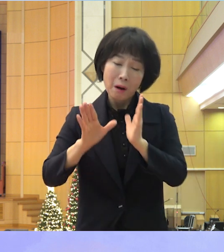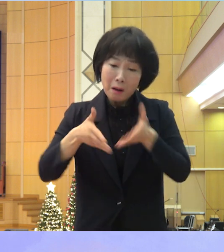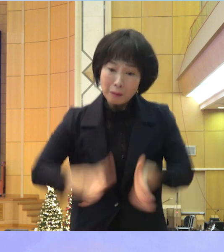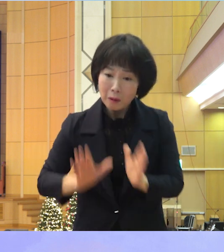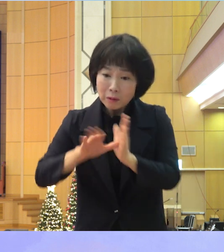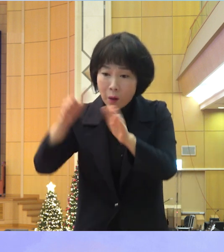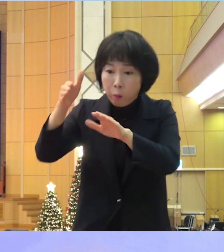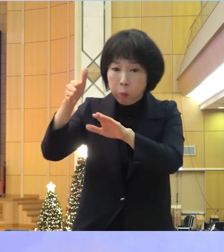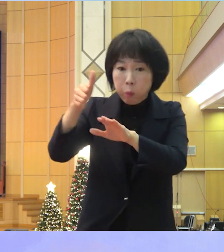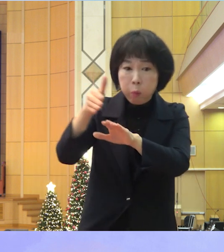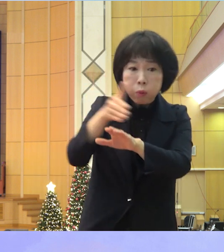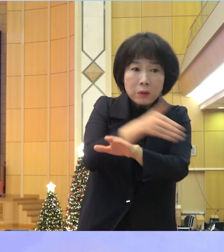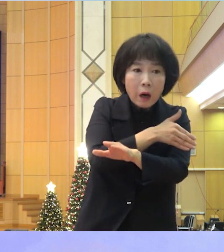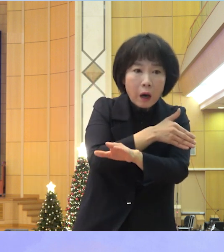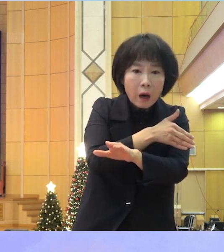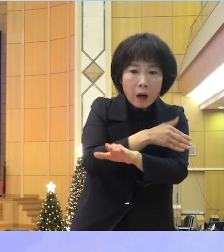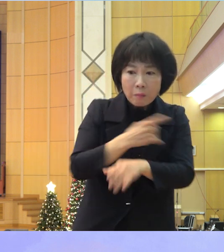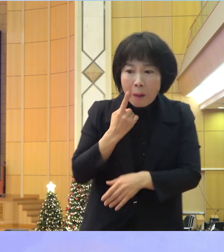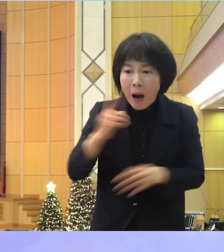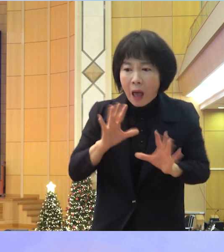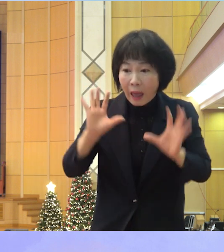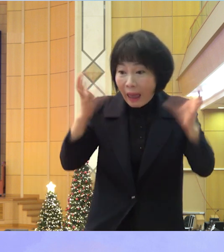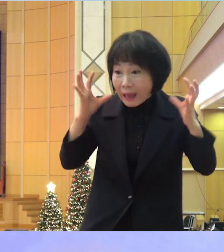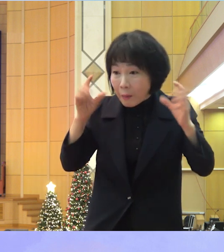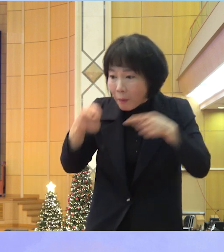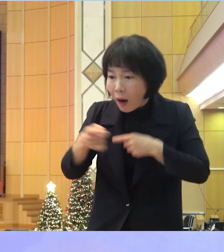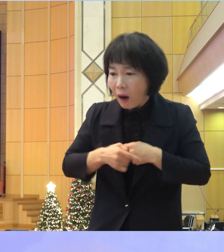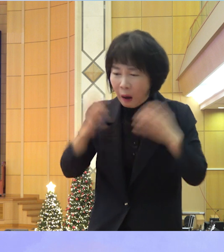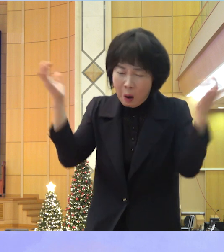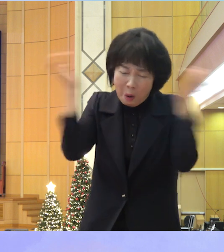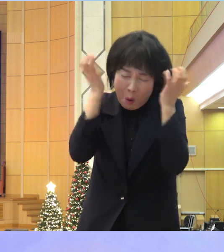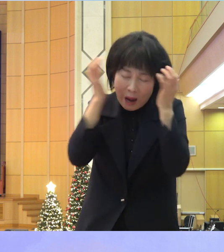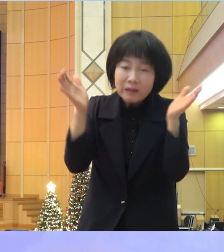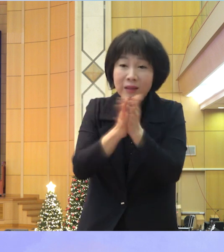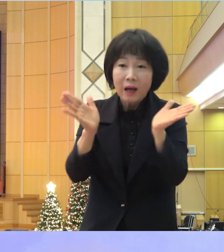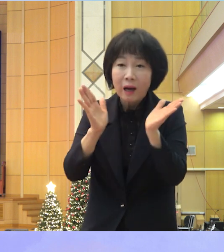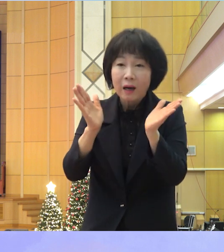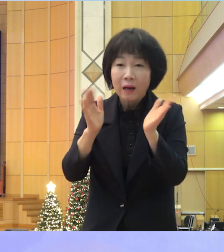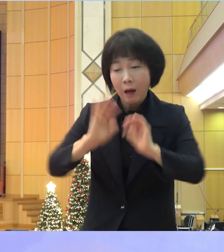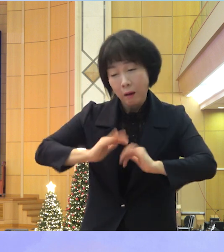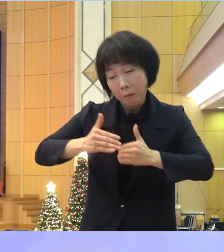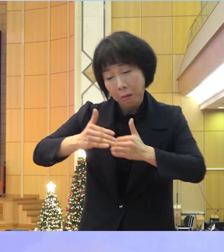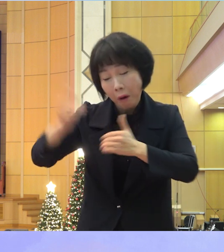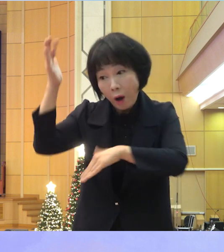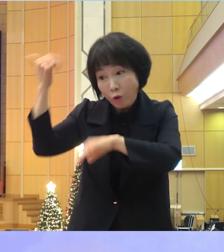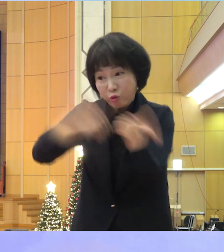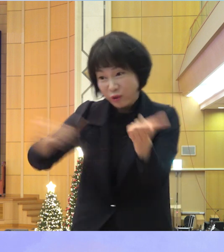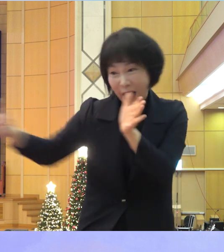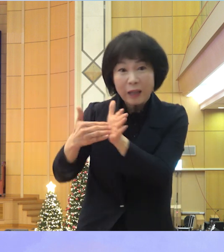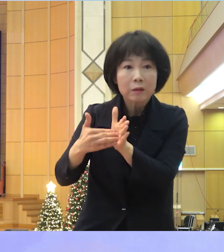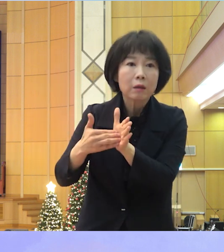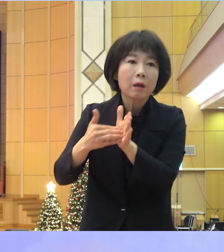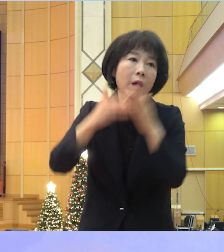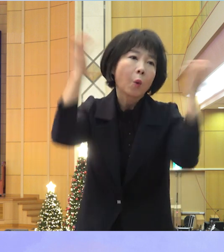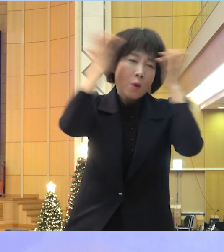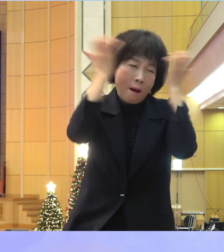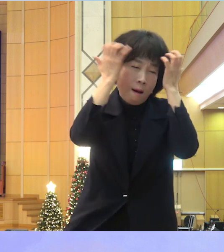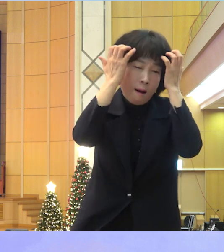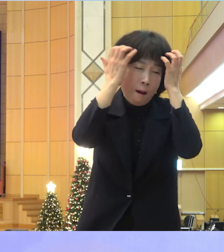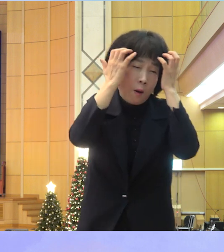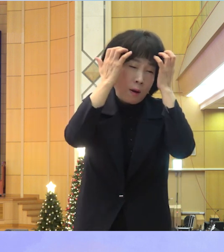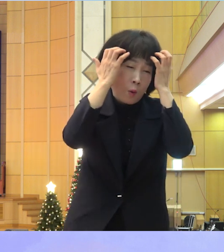태어나면서부터 고난이 시작되어서 인생 마칠 때까지 고난이라고 하는